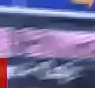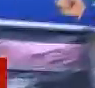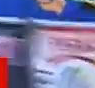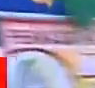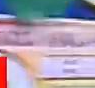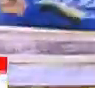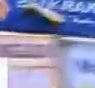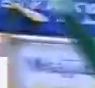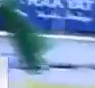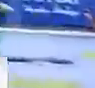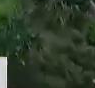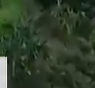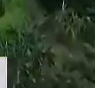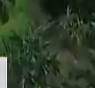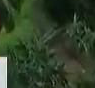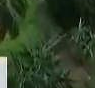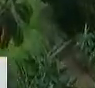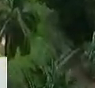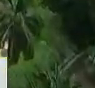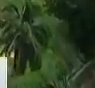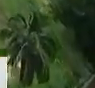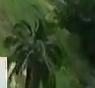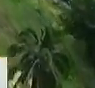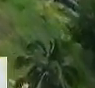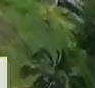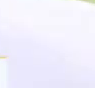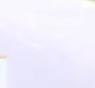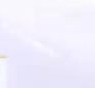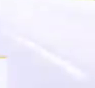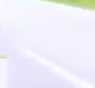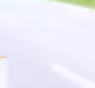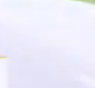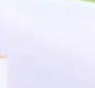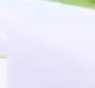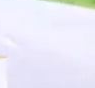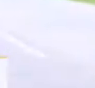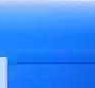Jun polis jamin proses pengundian lancar dan